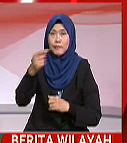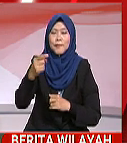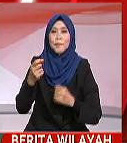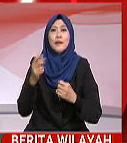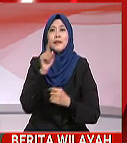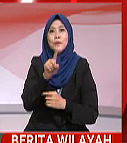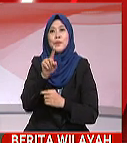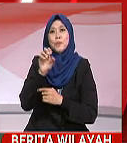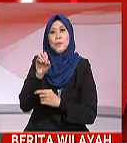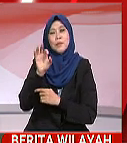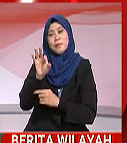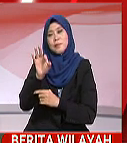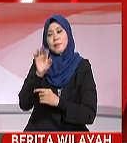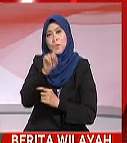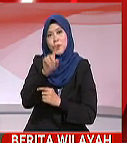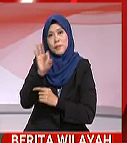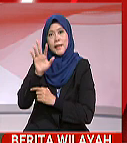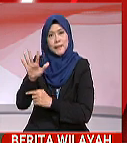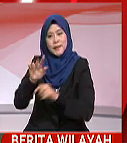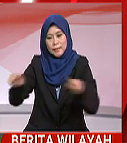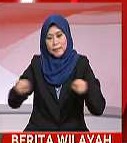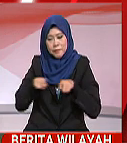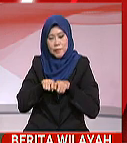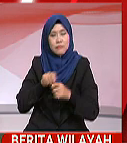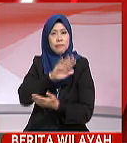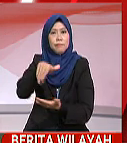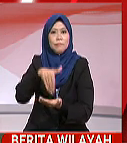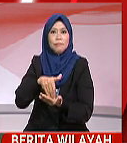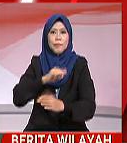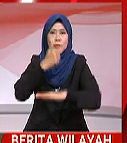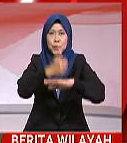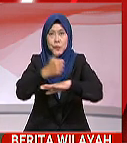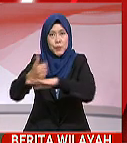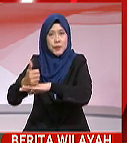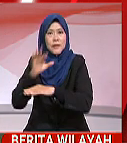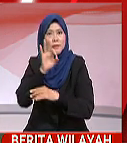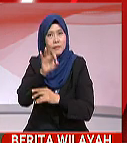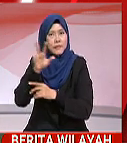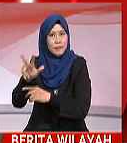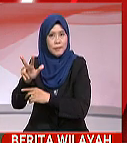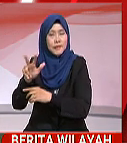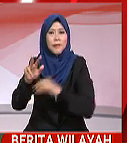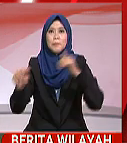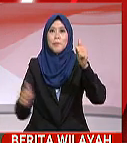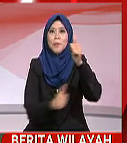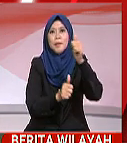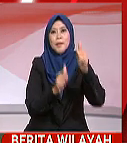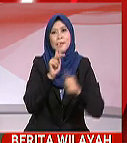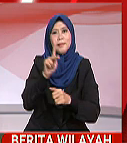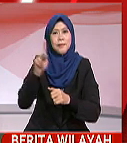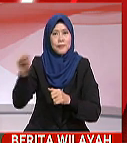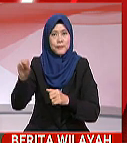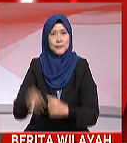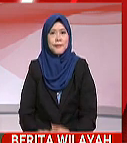sebanyak 195 pusat vaksin diwujudkan di Sabah termasuk 93 di bawah Kementerian